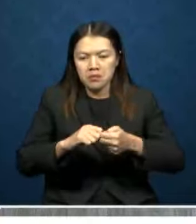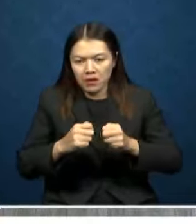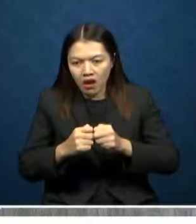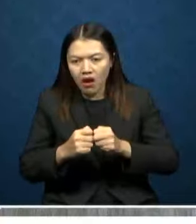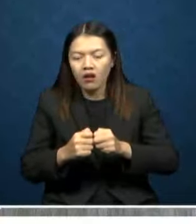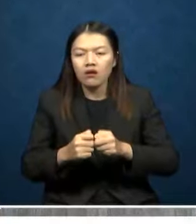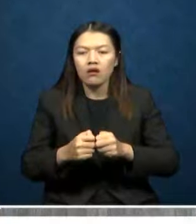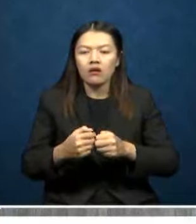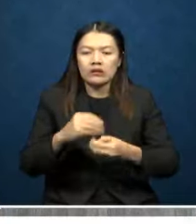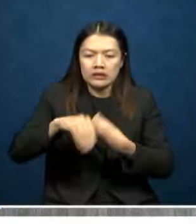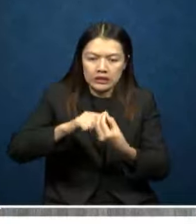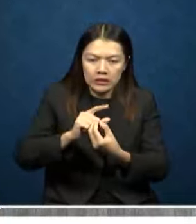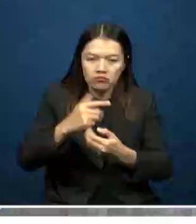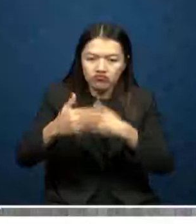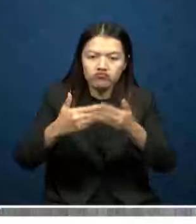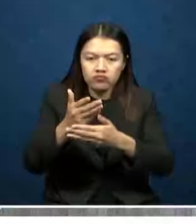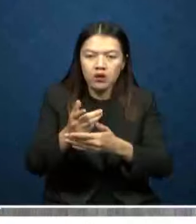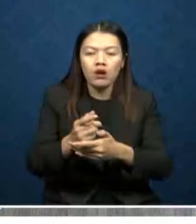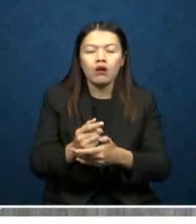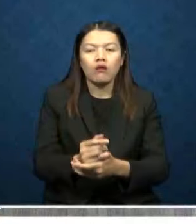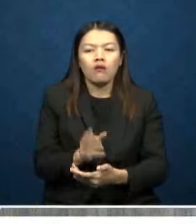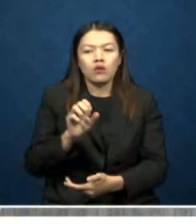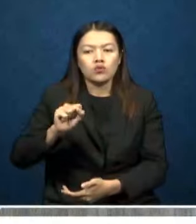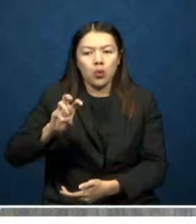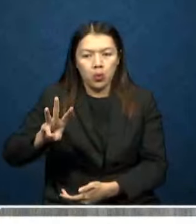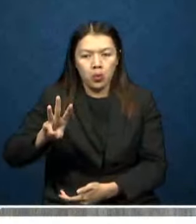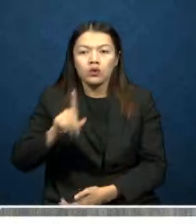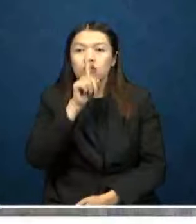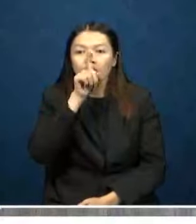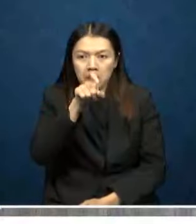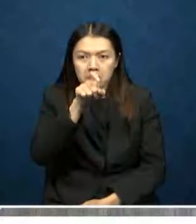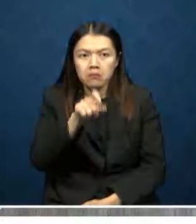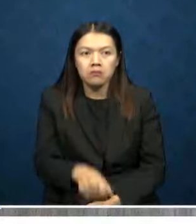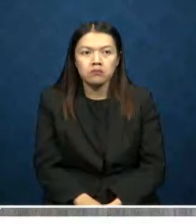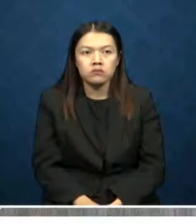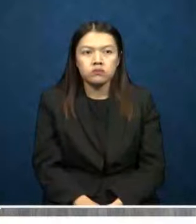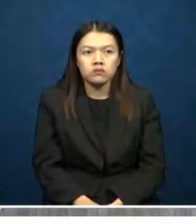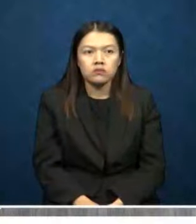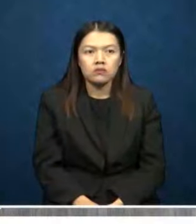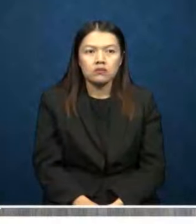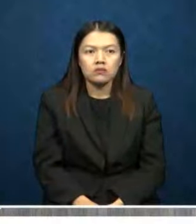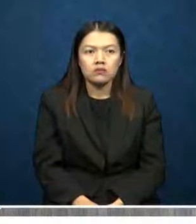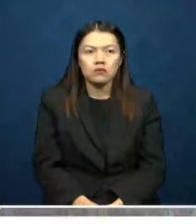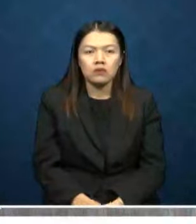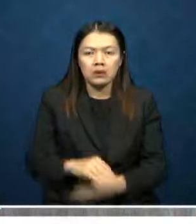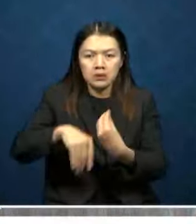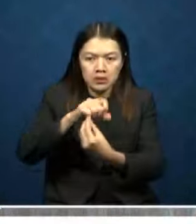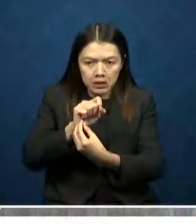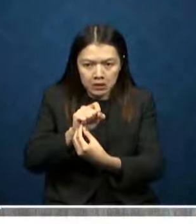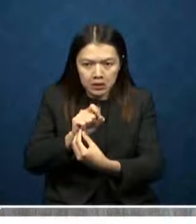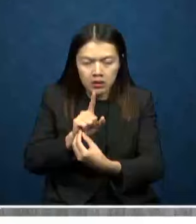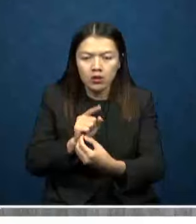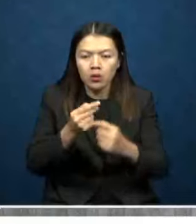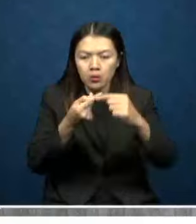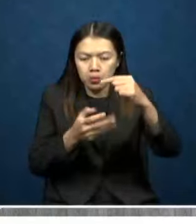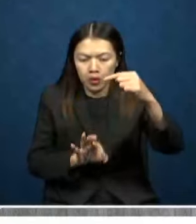เศรษฐกิจซึ่งเพื่อนสมาชิกบอกว่าได้ถามคำถามเกี่ยวกับเรื่องของเศรษฐกิจไป 9ข้อ